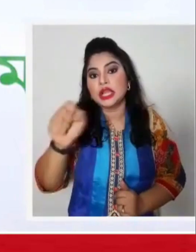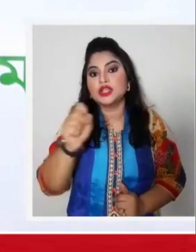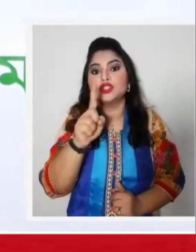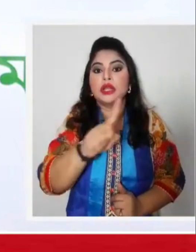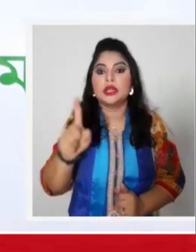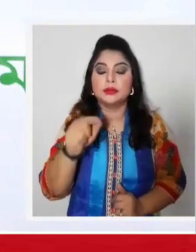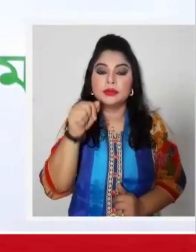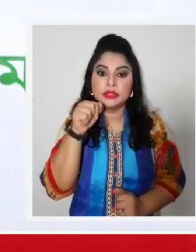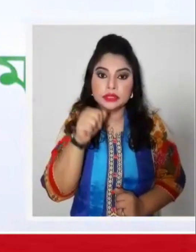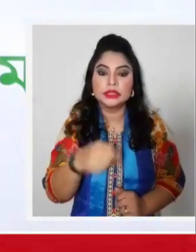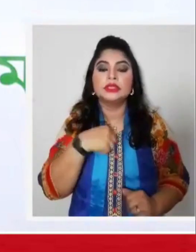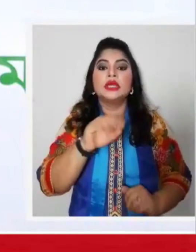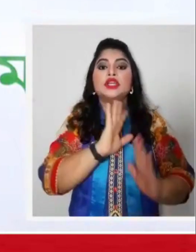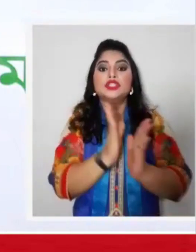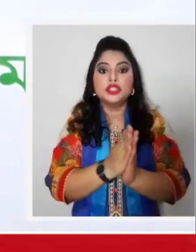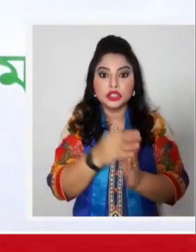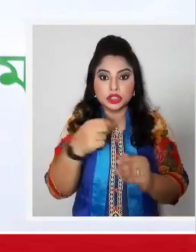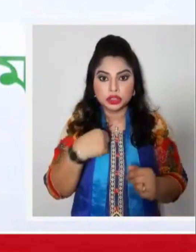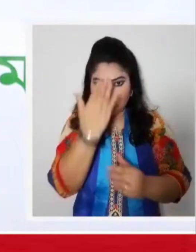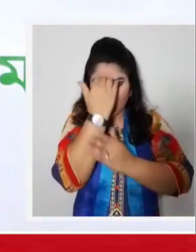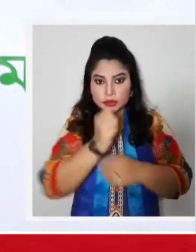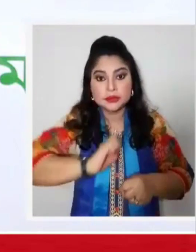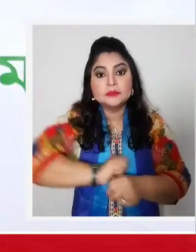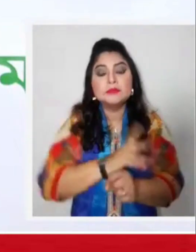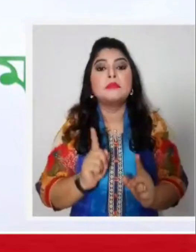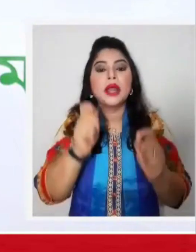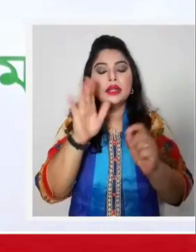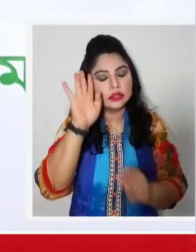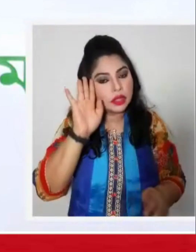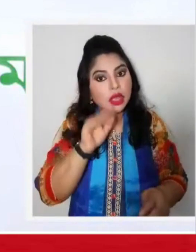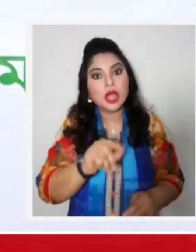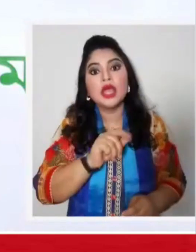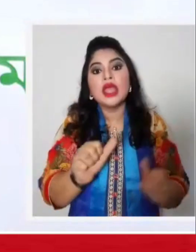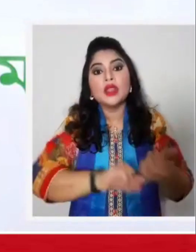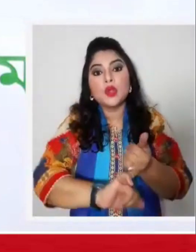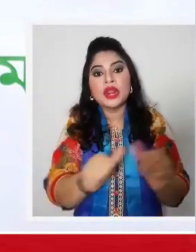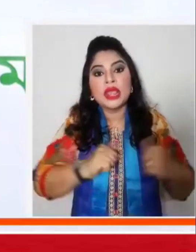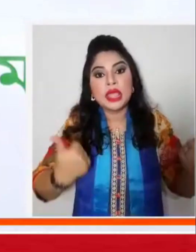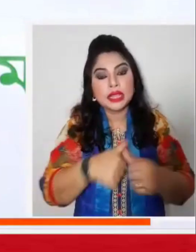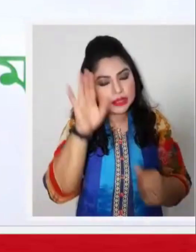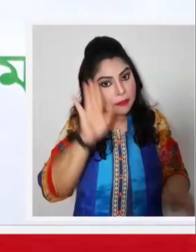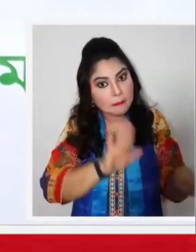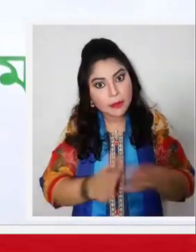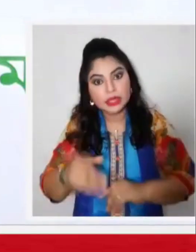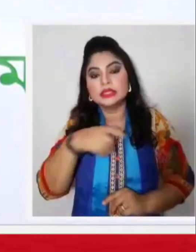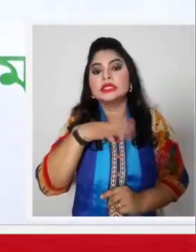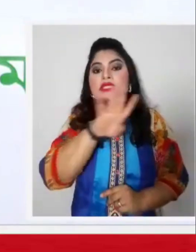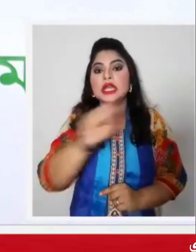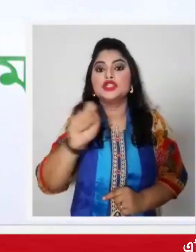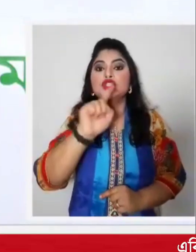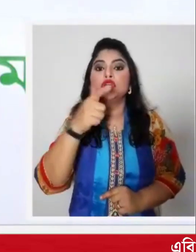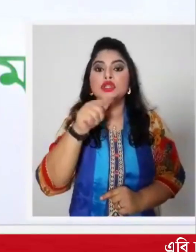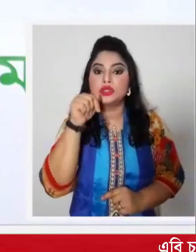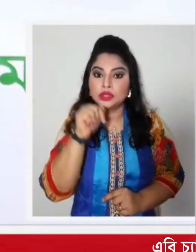হয়েছে ৮৪৩৭৯ জন আর মৃত্যু হয়েছে ১১৩৯ জন। নতুন মৃত্যু হওয়া ৪৪ জনের